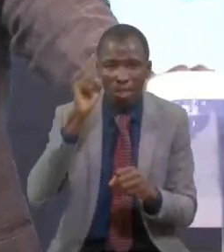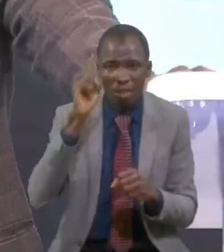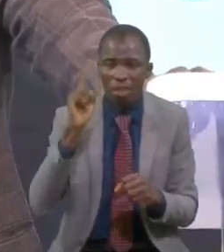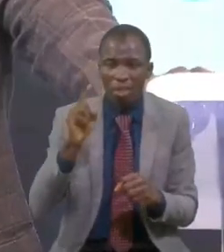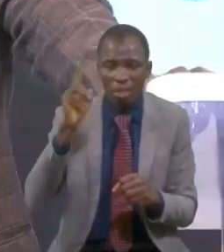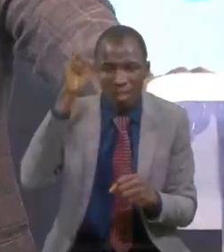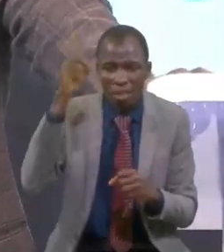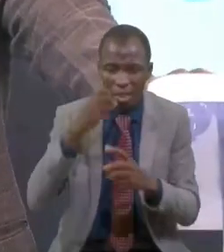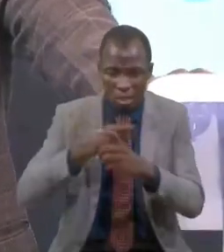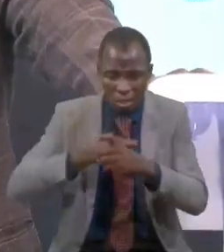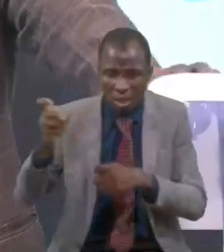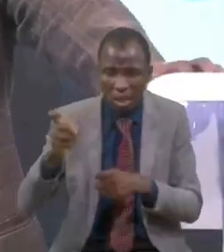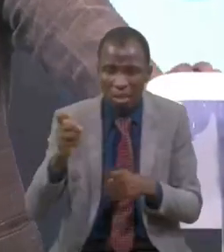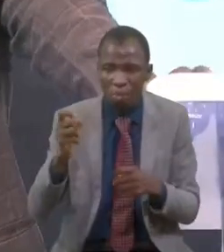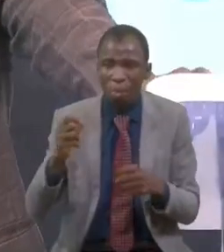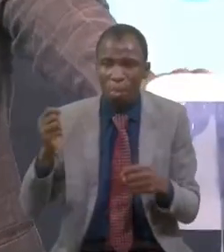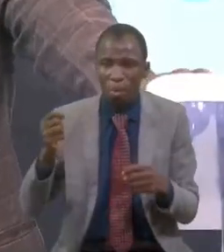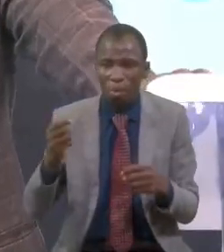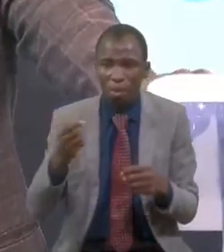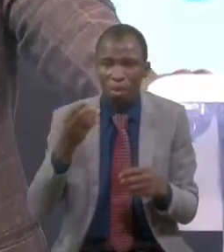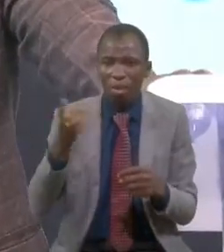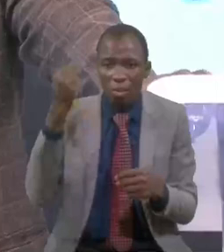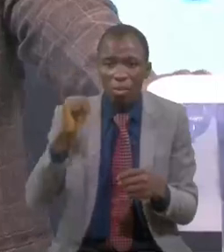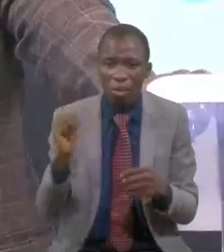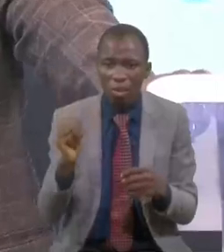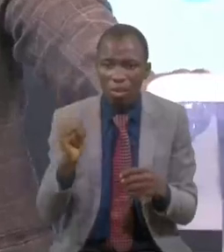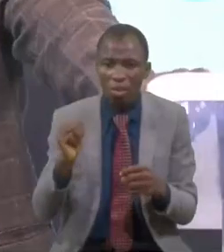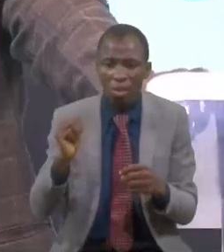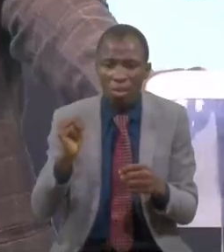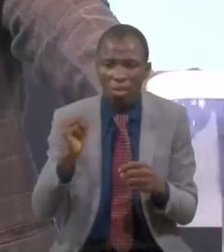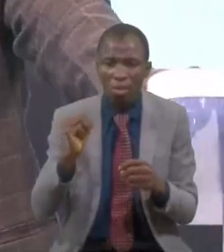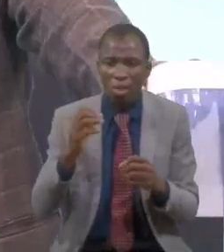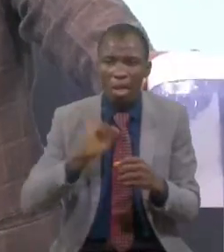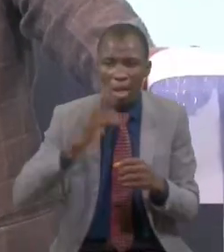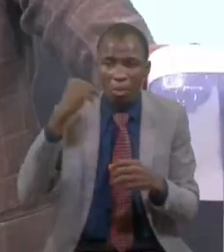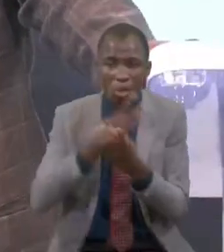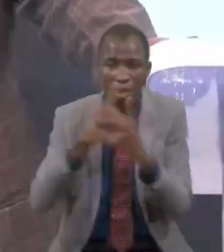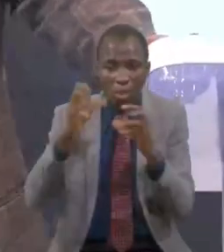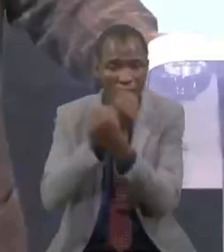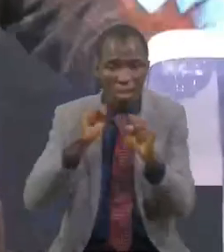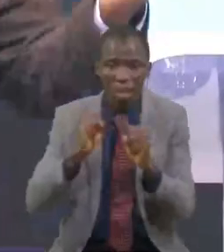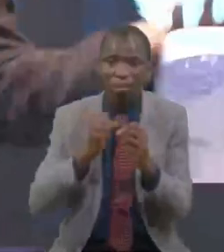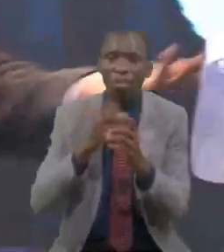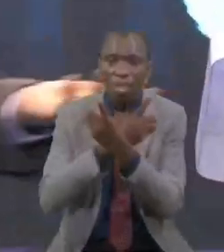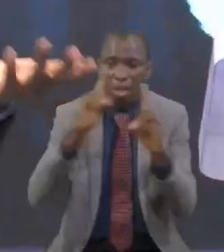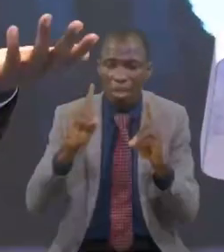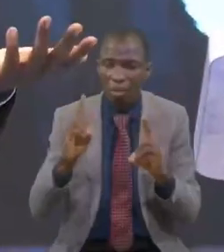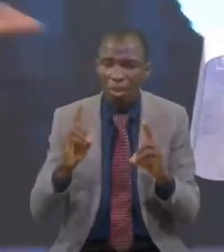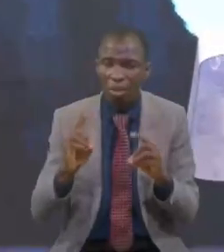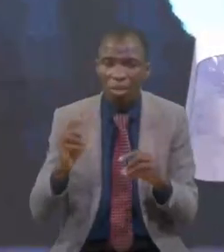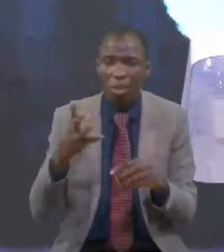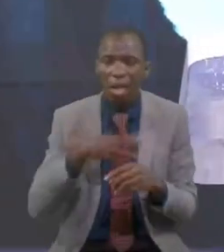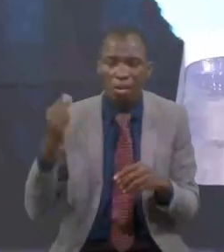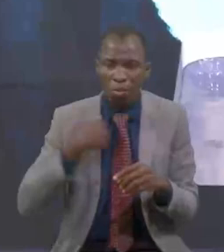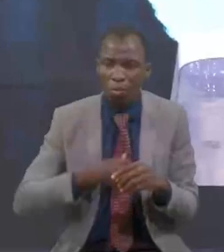sommes guéris que nous sommes sauvés que je suis délivré que je suis